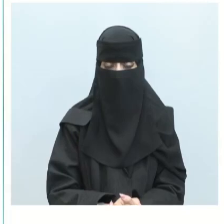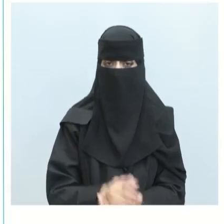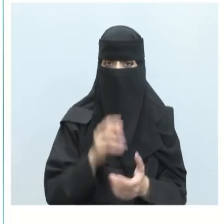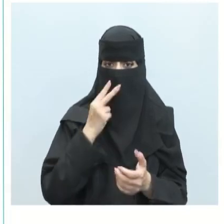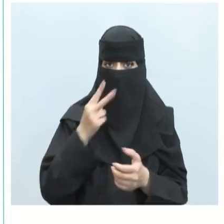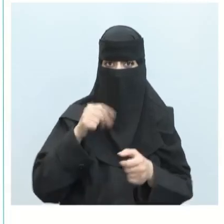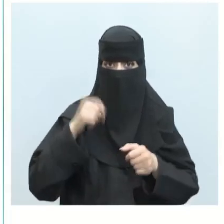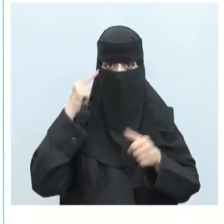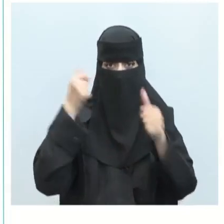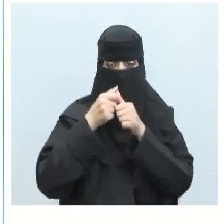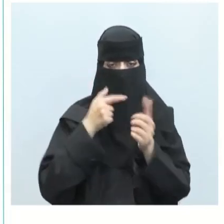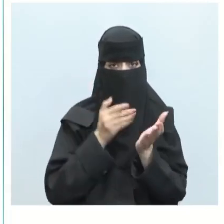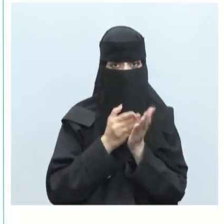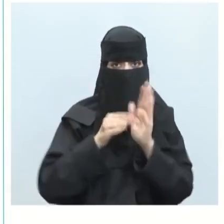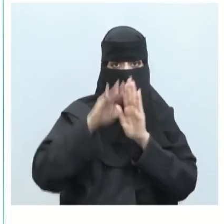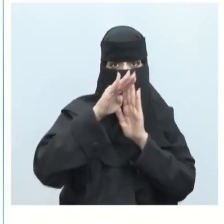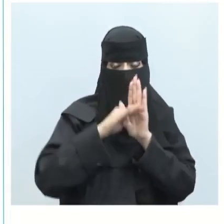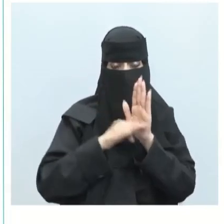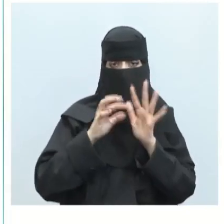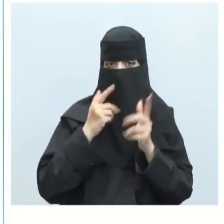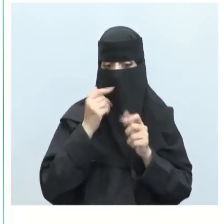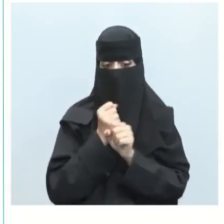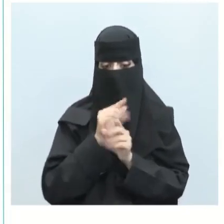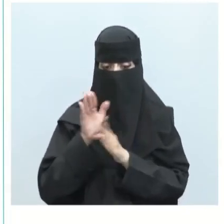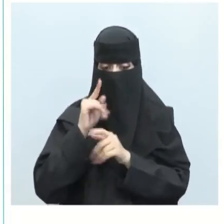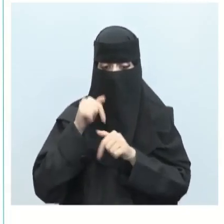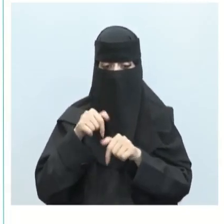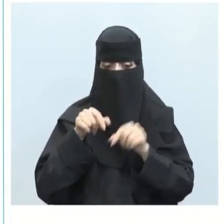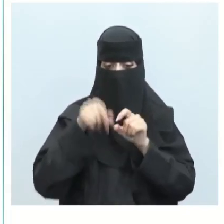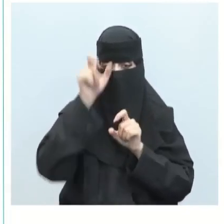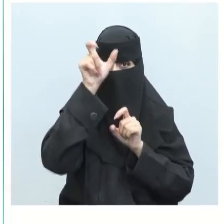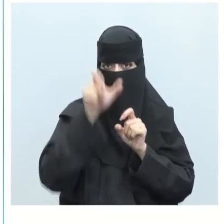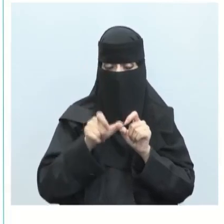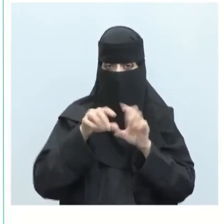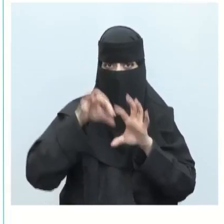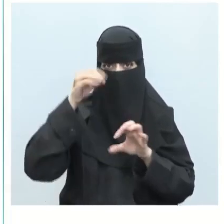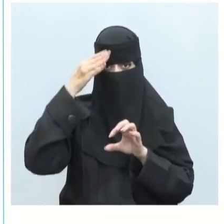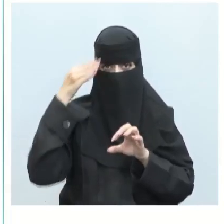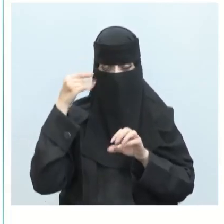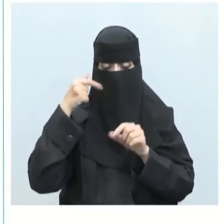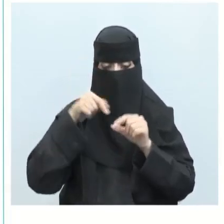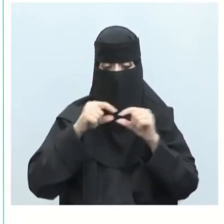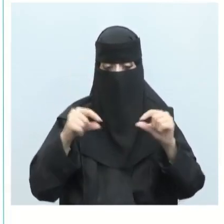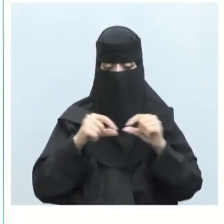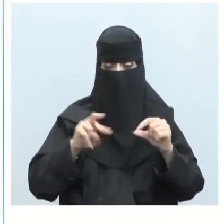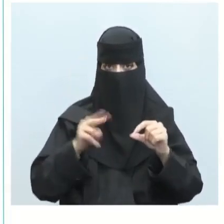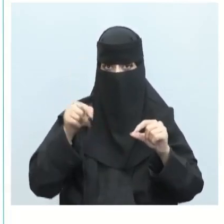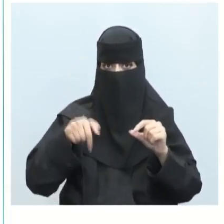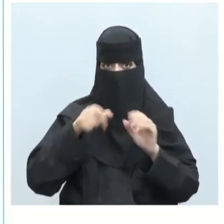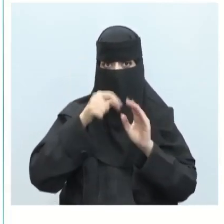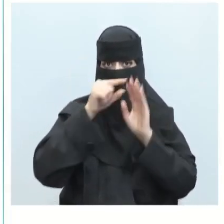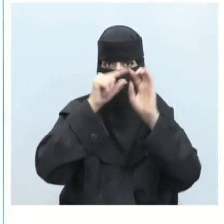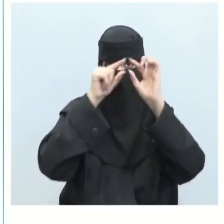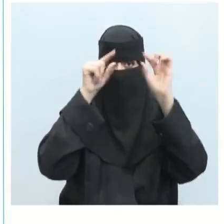بالتذكير بطريقه تطبيق تحليل تدفق البيانات بخيار معلومات الخبير وذلك بالضغط على قائمه